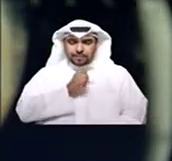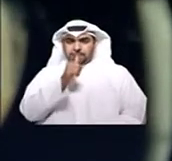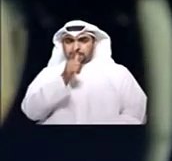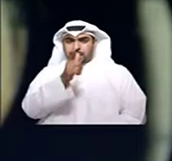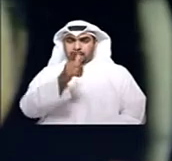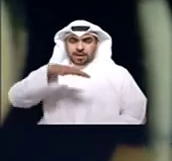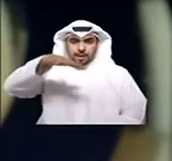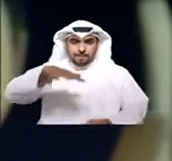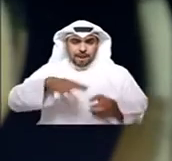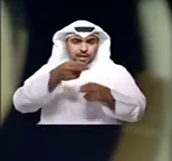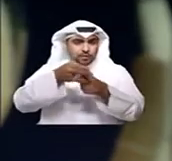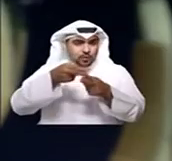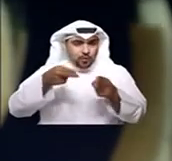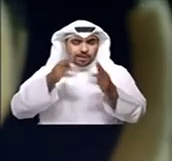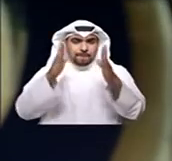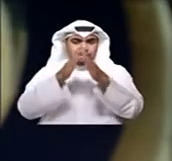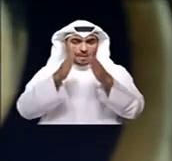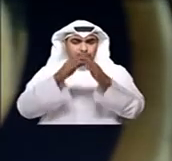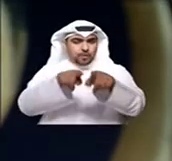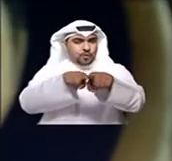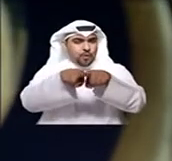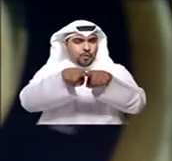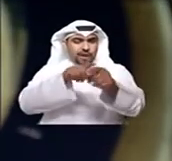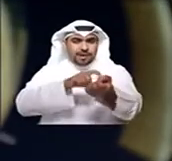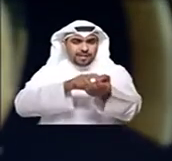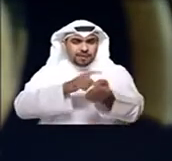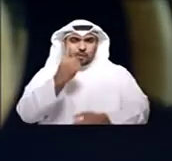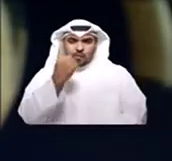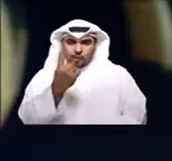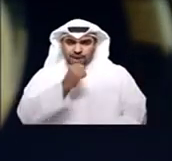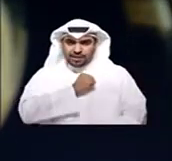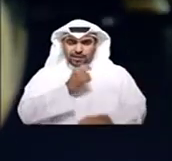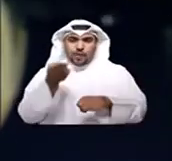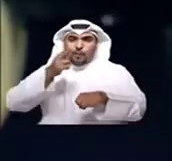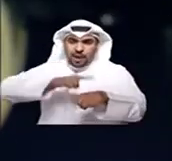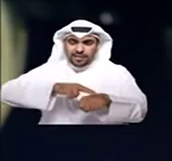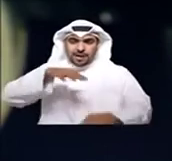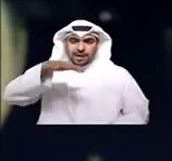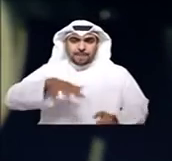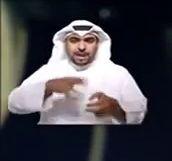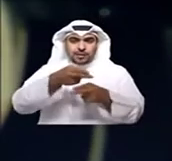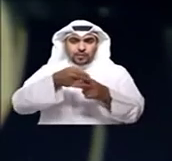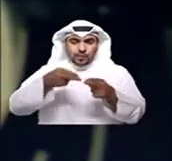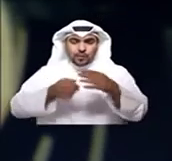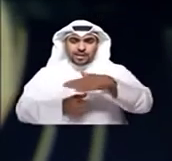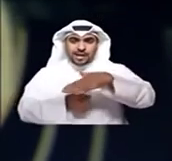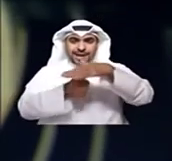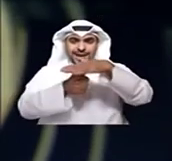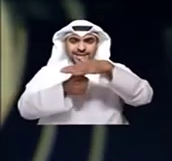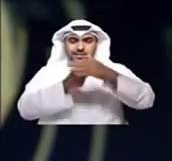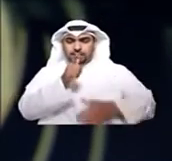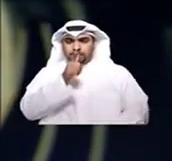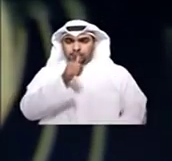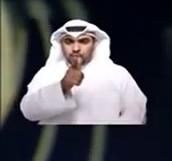بين دولة الكويت وجمهورية مصر وتميزها، وأن الكويت وعلى رأسها سمو أمير البلاد تنظر إلى مصر